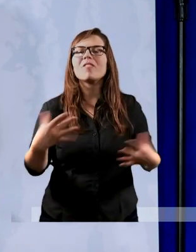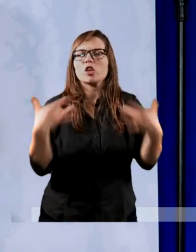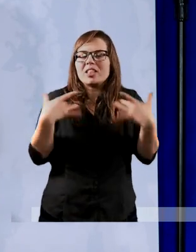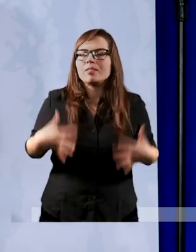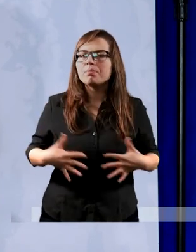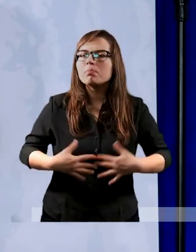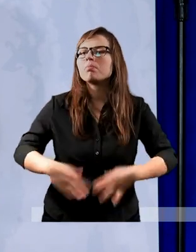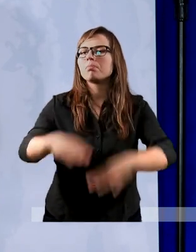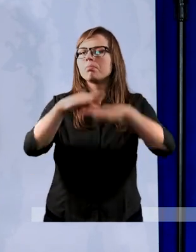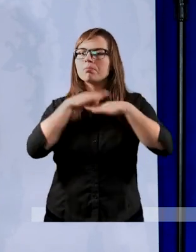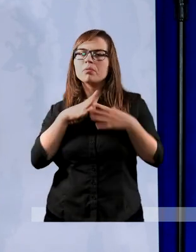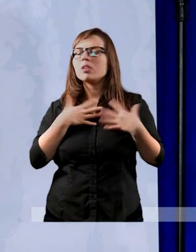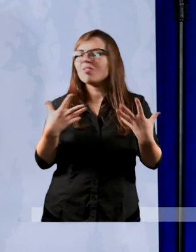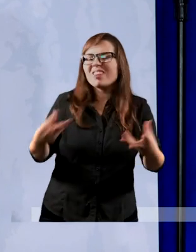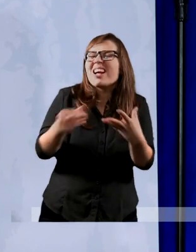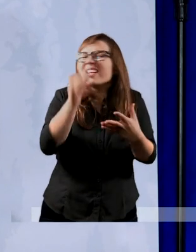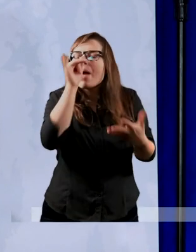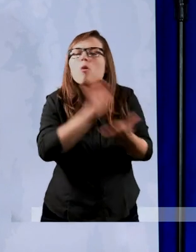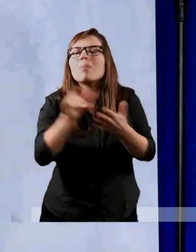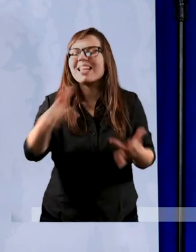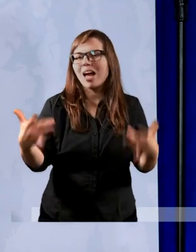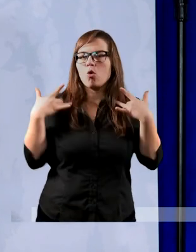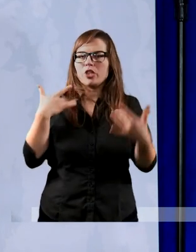że po prostu już nie będziecie bez niego mogli żyć.